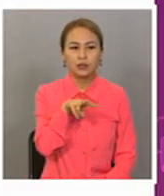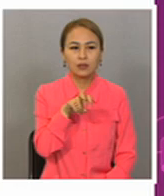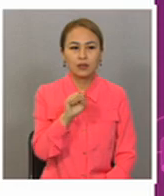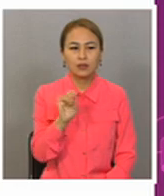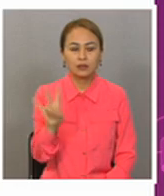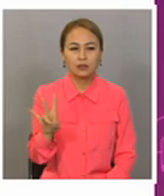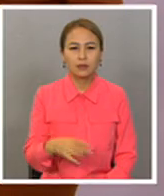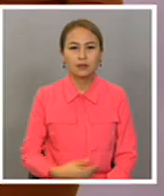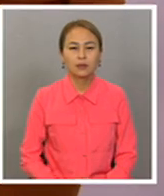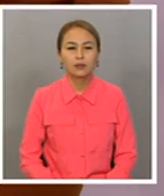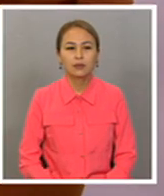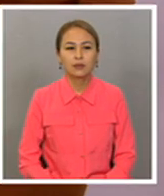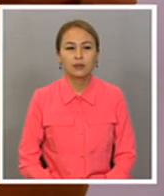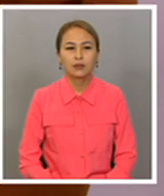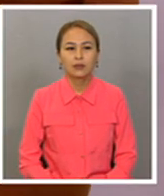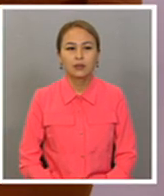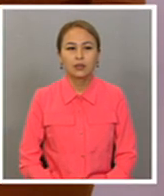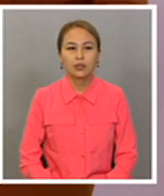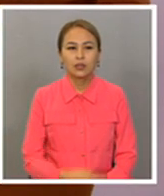жылан,